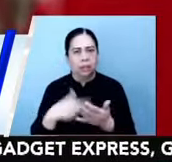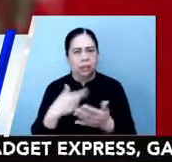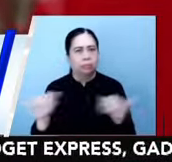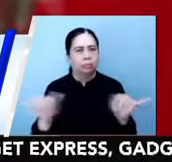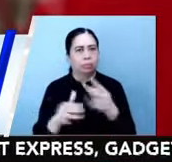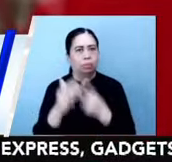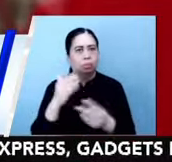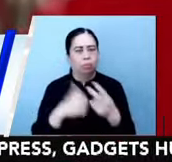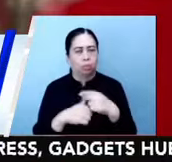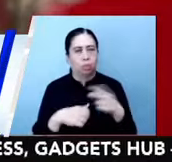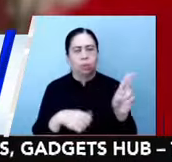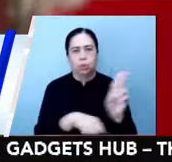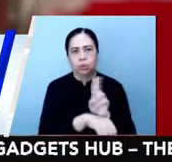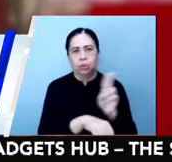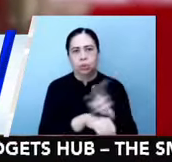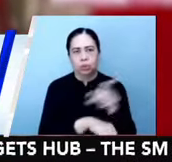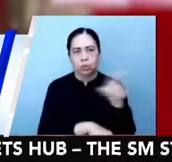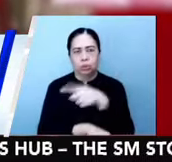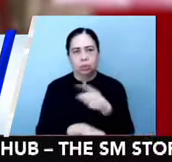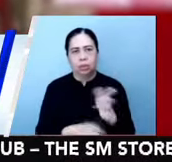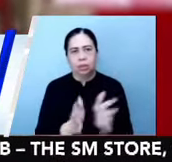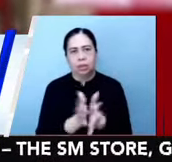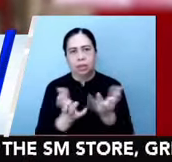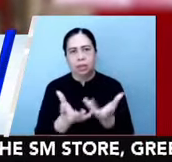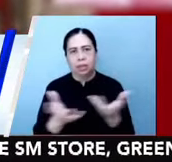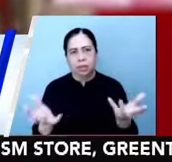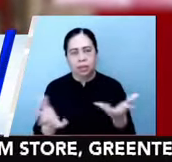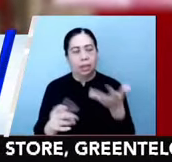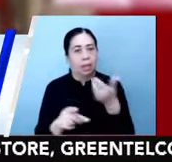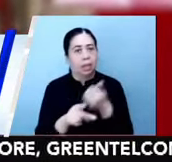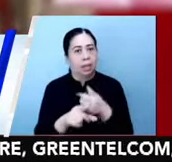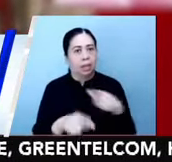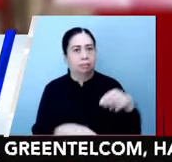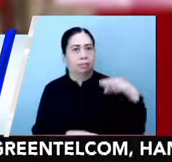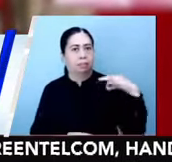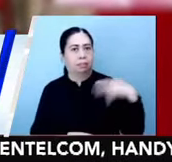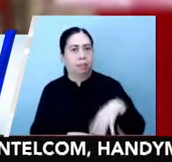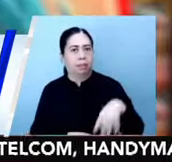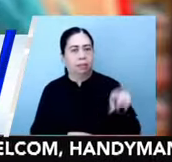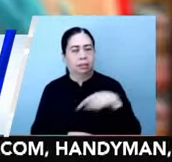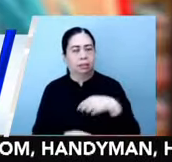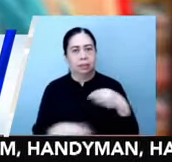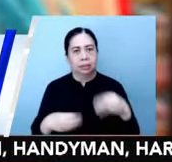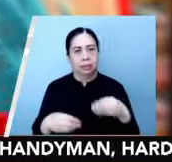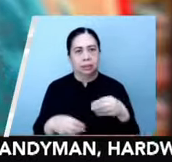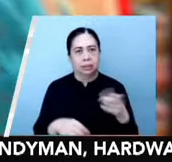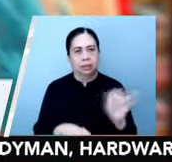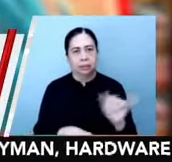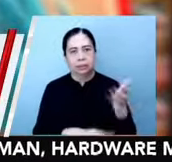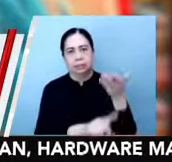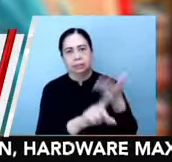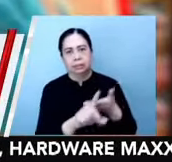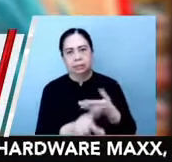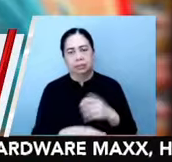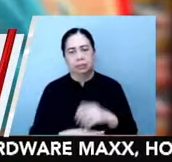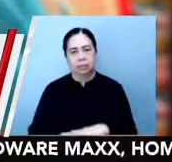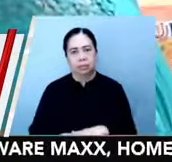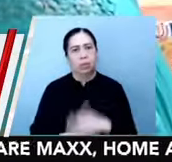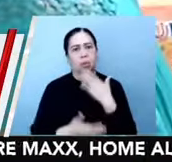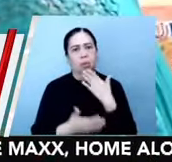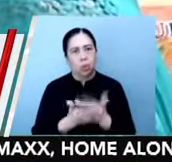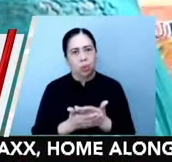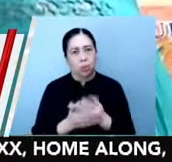karinderya. Siyempre, may epekto raw yan sa kita ng mga nagbebenta ng bigas na gaya niya. Maganda po, siyempre, mas mabili